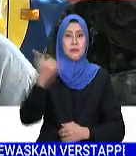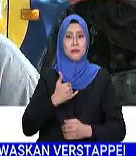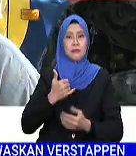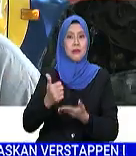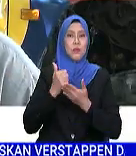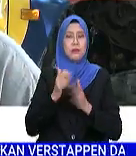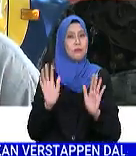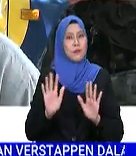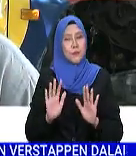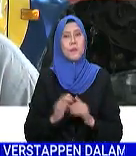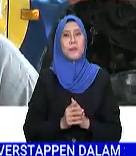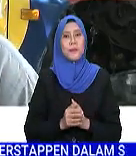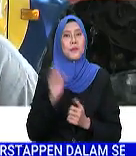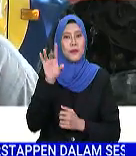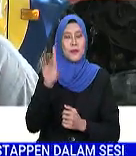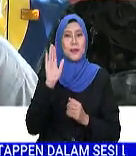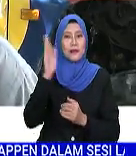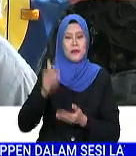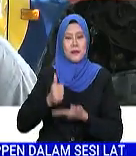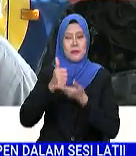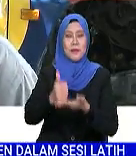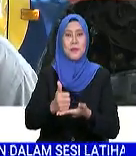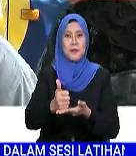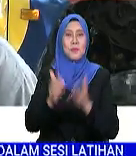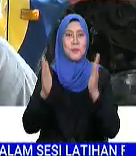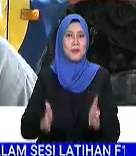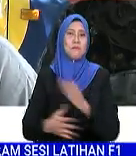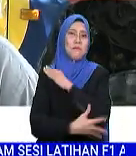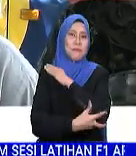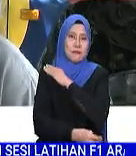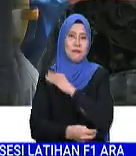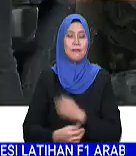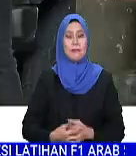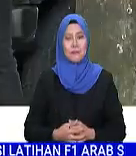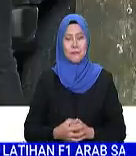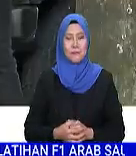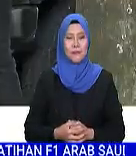bantuan. InsyaAllah kita akan sampaikan kepada golongan asnaf yang memerlukan.